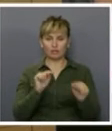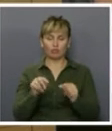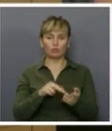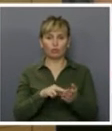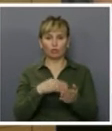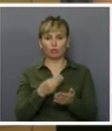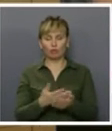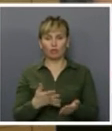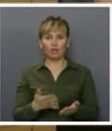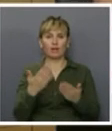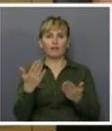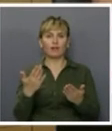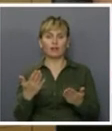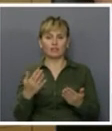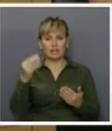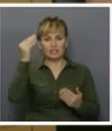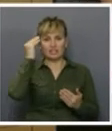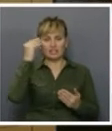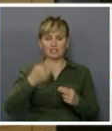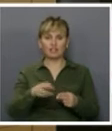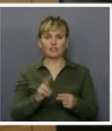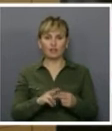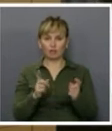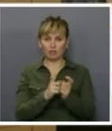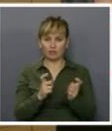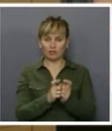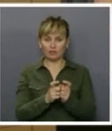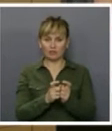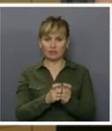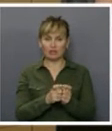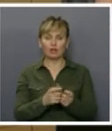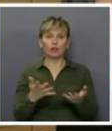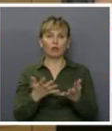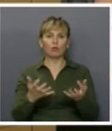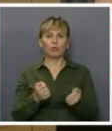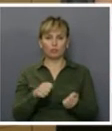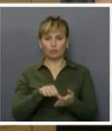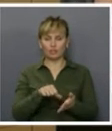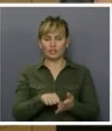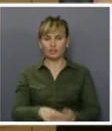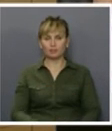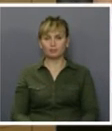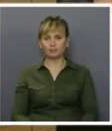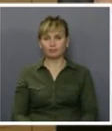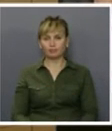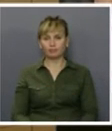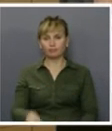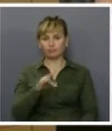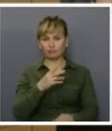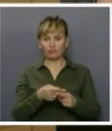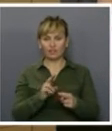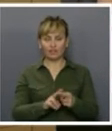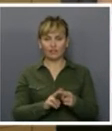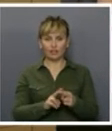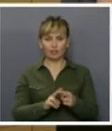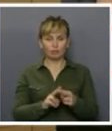дорого. Вот ваша ассоциация в этом конфликте интересов, скажем так, какое принимает участие? Мы в этом конфликте интересов